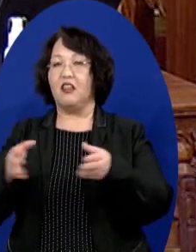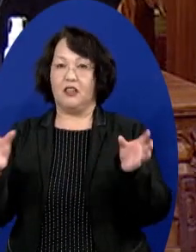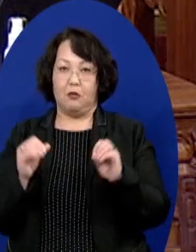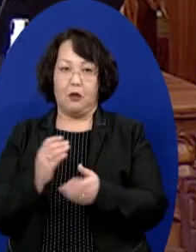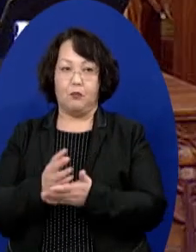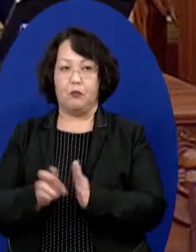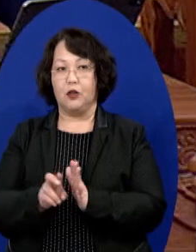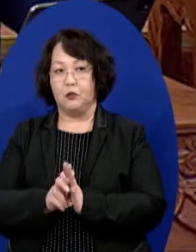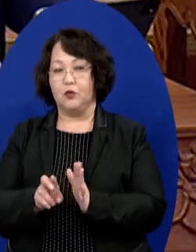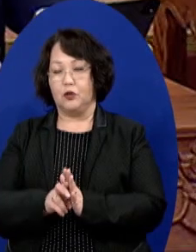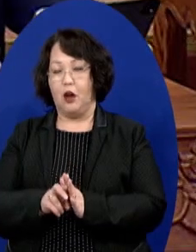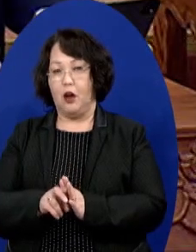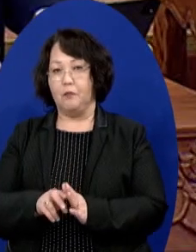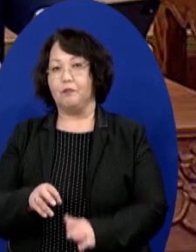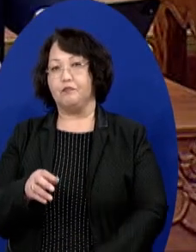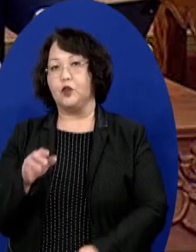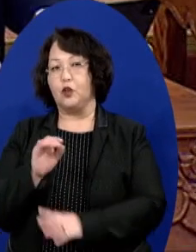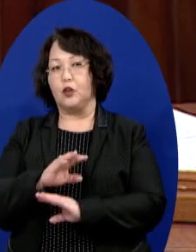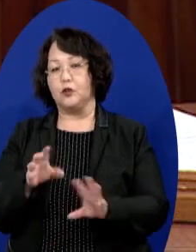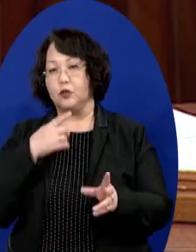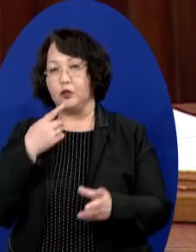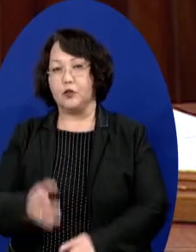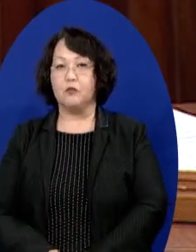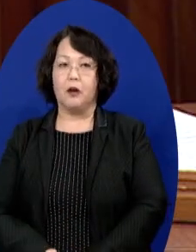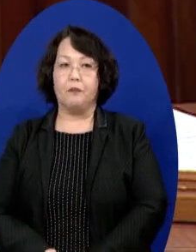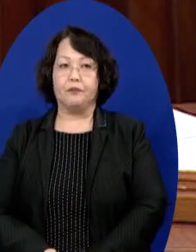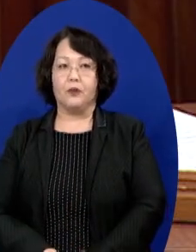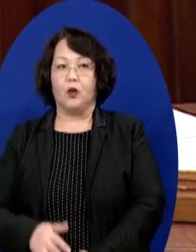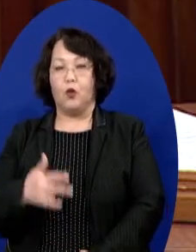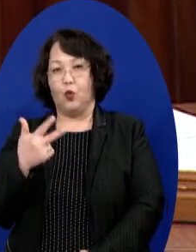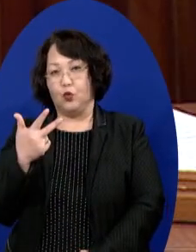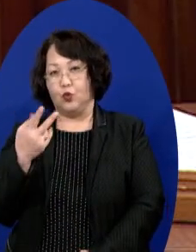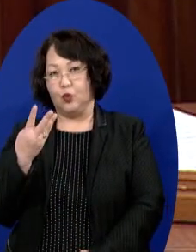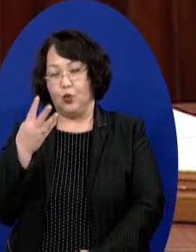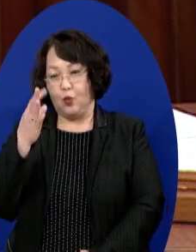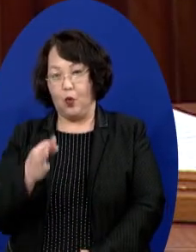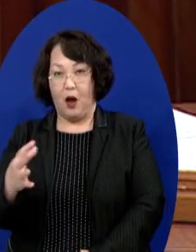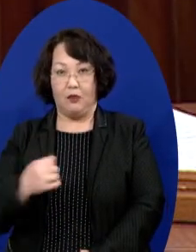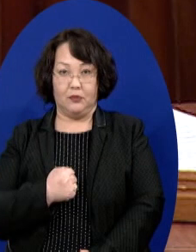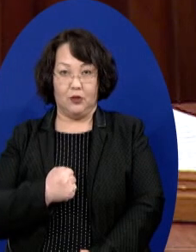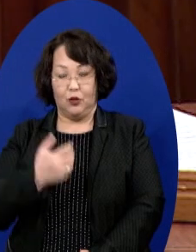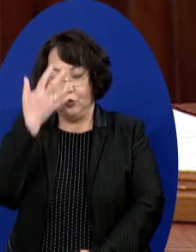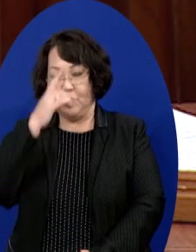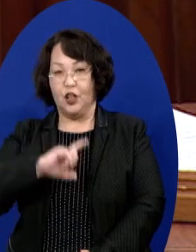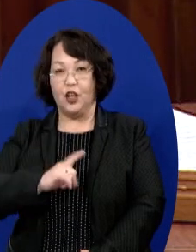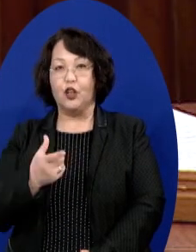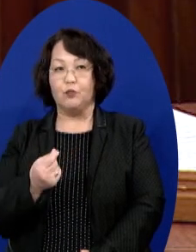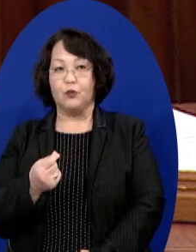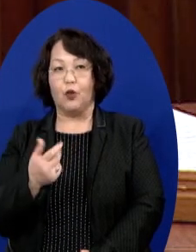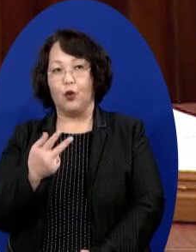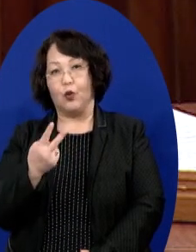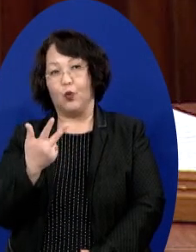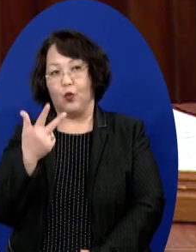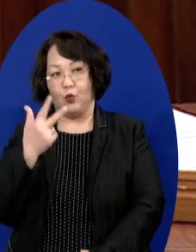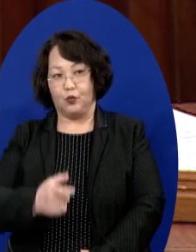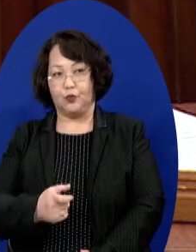болон засгийн газрын төлөөллүүд өгч байна. 34 авсан нөхөр яах вэ? Төрийн өмчийн 2-3 нөхөр тахвал өгөөл тэгээл